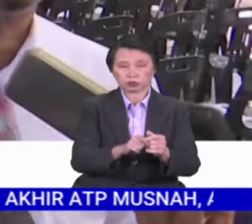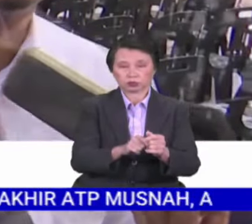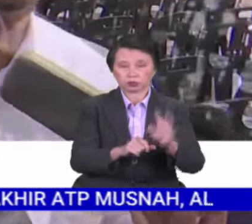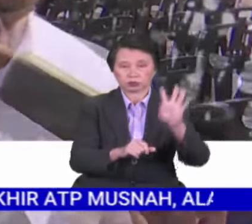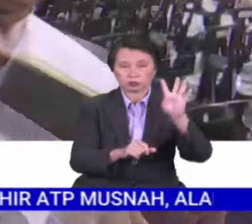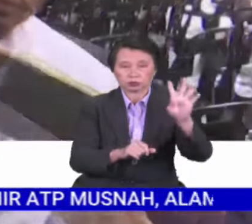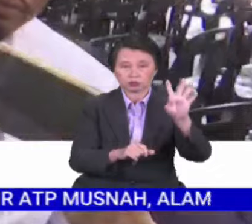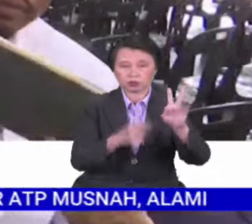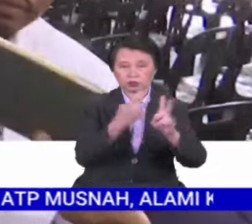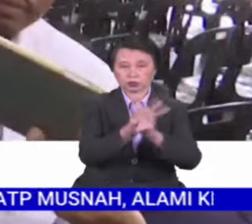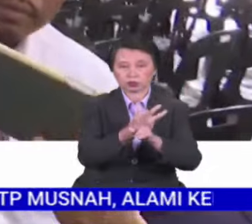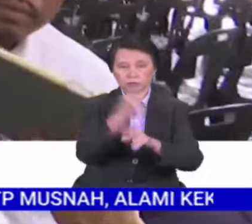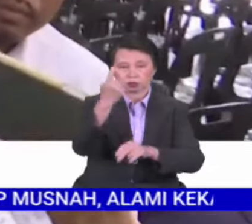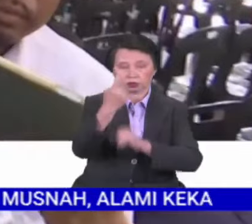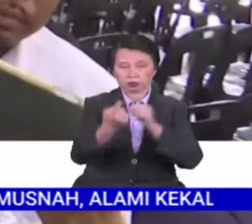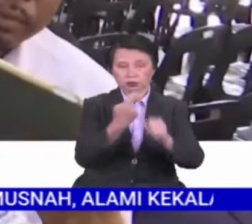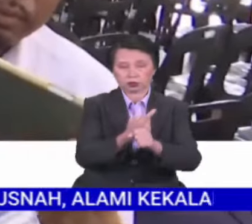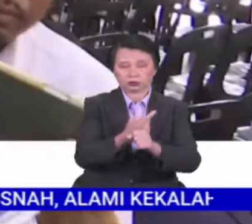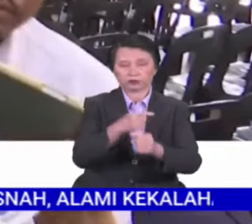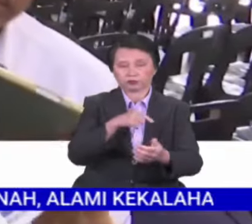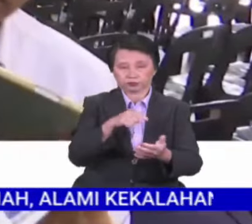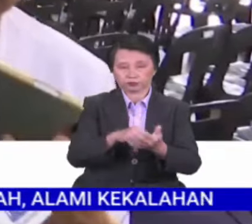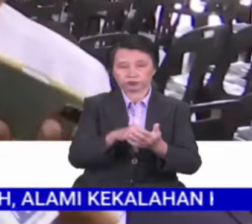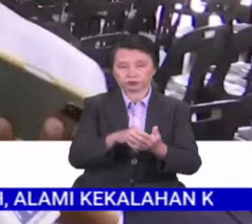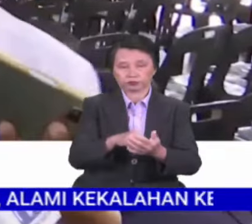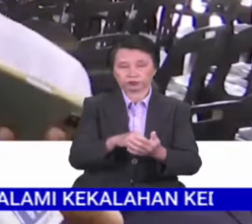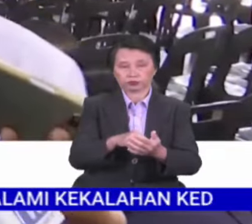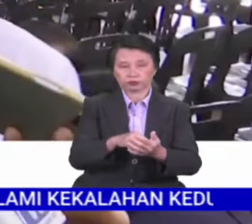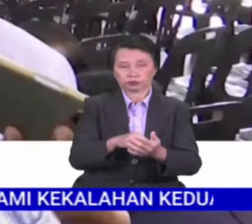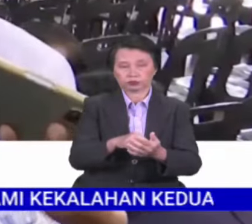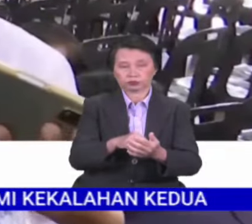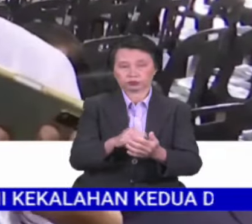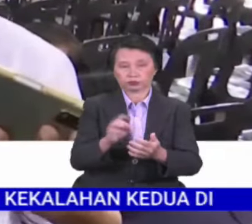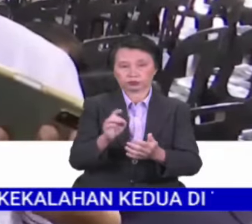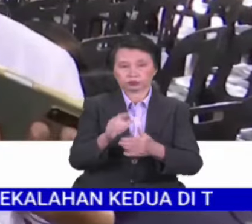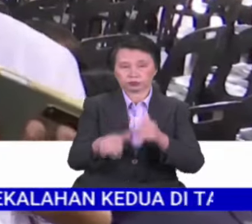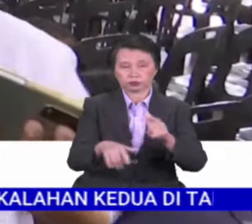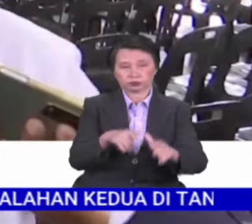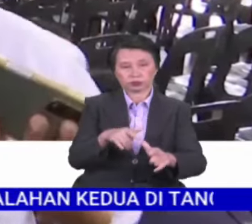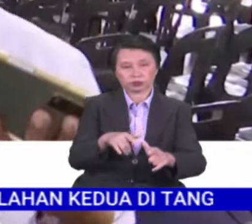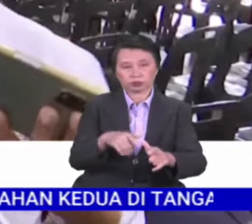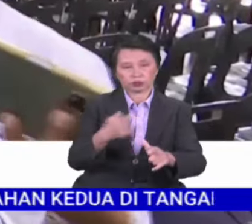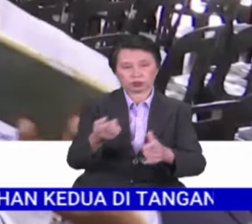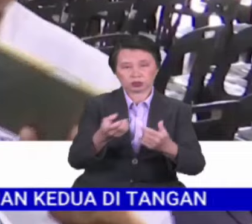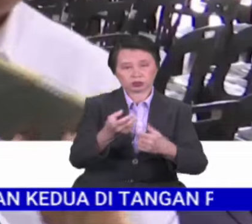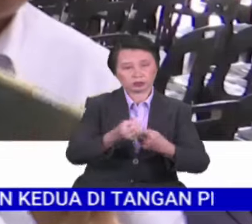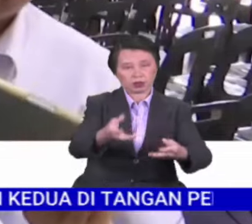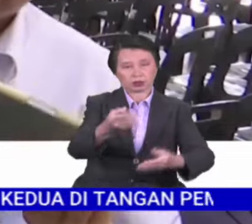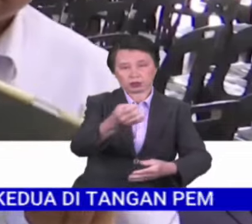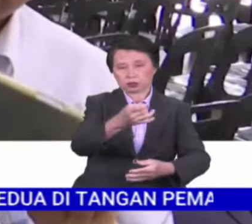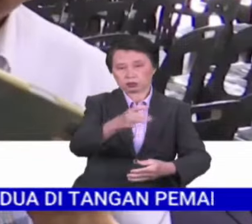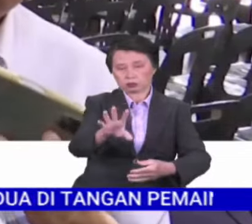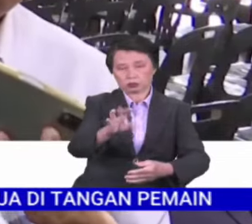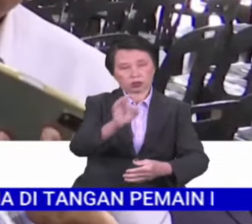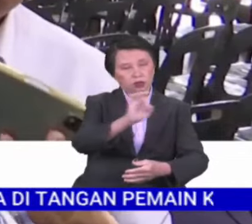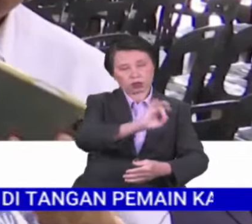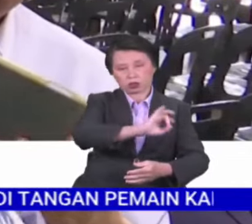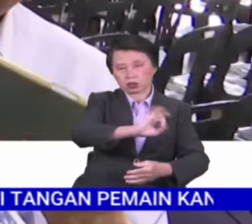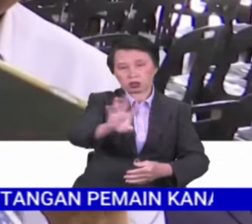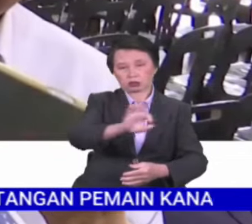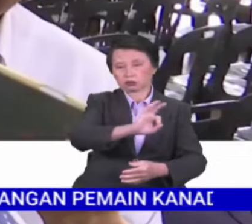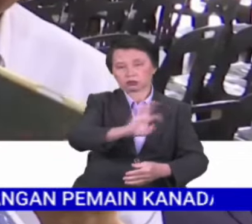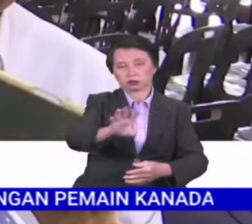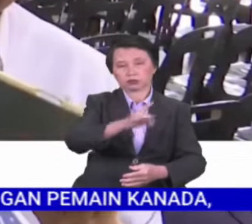4 kali setahun. Ini adalah salah satu langkah kita memberikan one off dulu, kemudian kita tidak menggalakkan nelayan untuk mengambil risiko